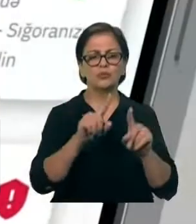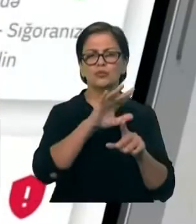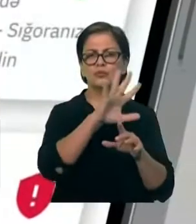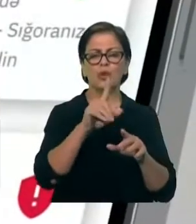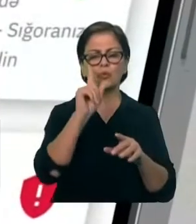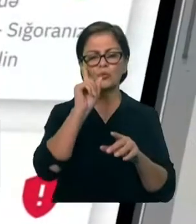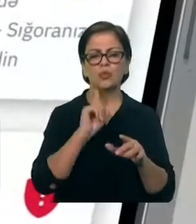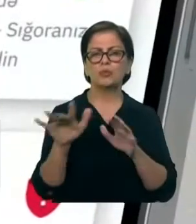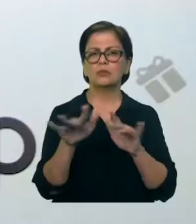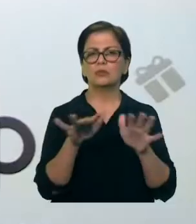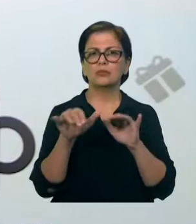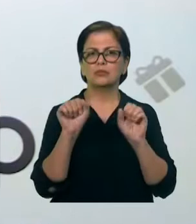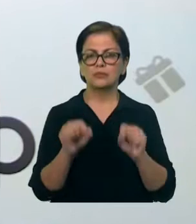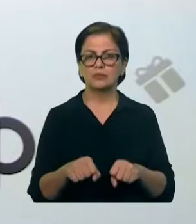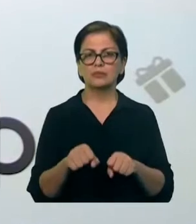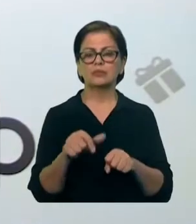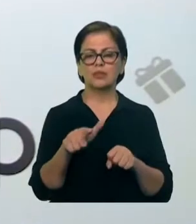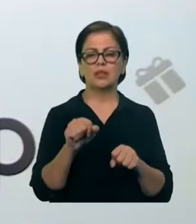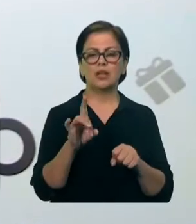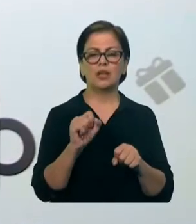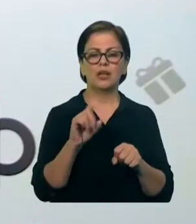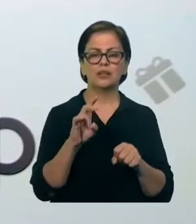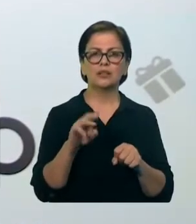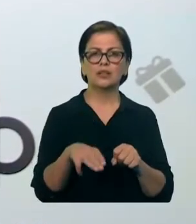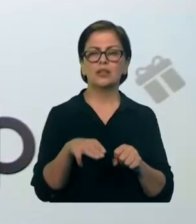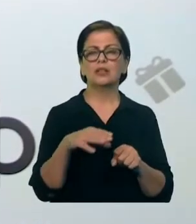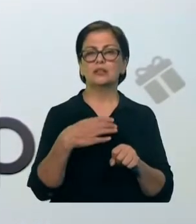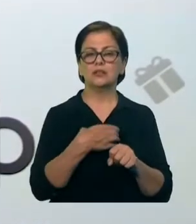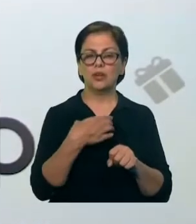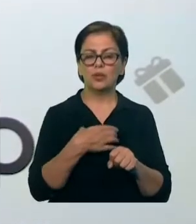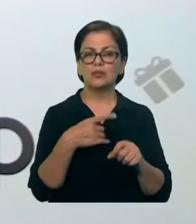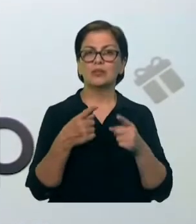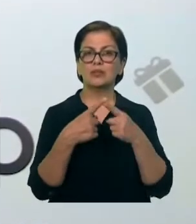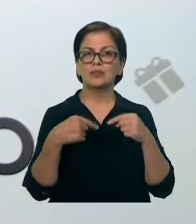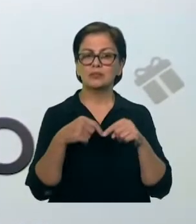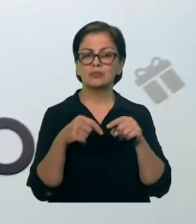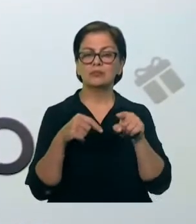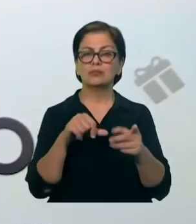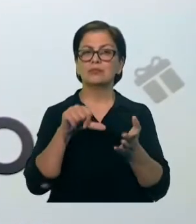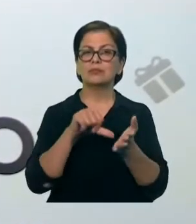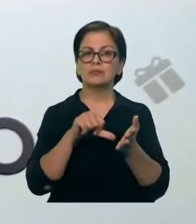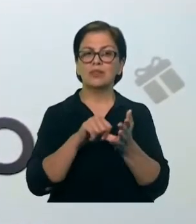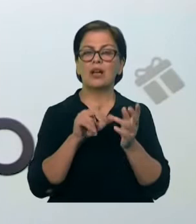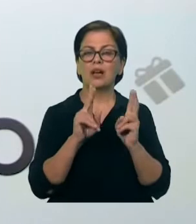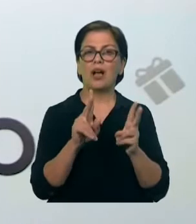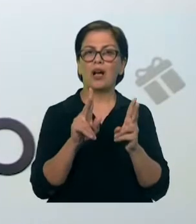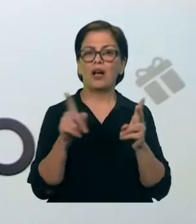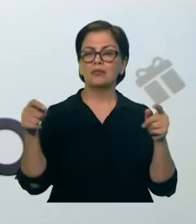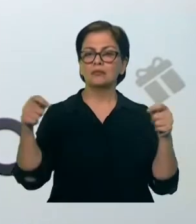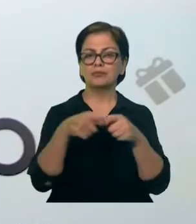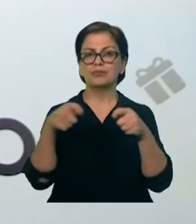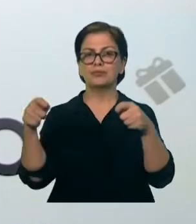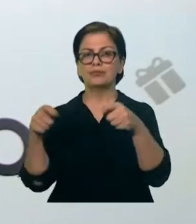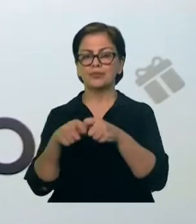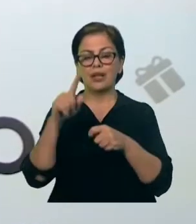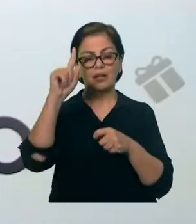rahat şəkildə həyata keçirə biləcəklər. Garant Sığorta Agenti sığortalı və sığortasız arasında bir vasitəçi rolu oynayır. Azərbaycan